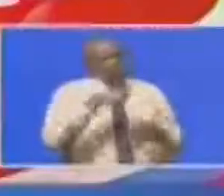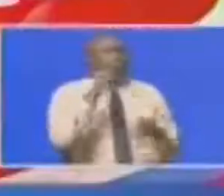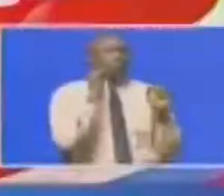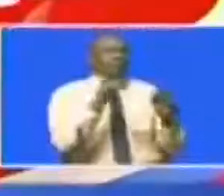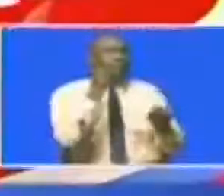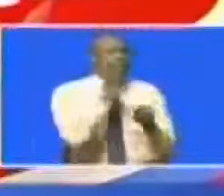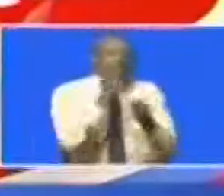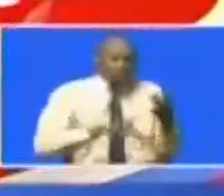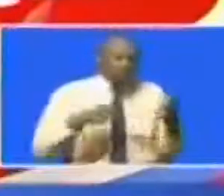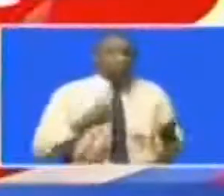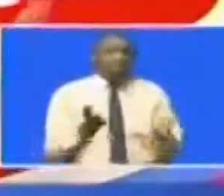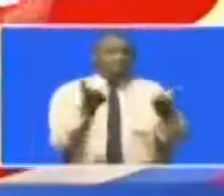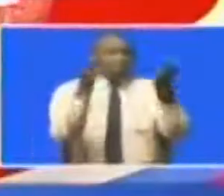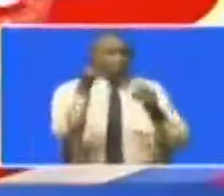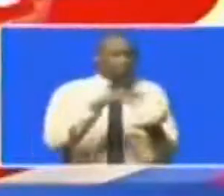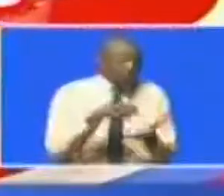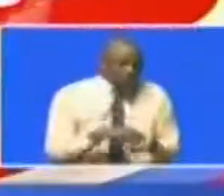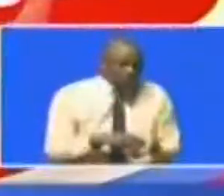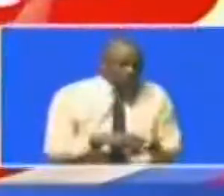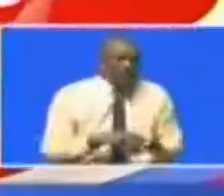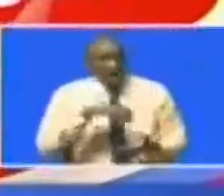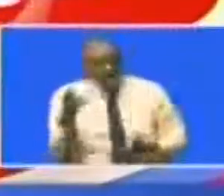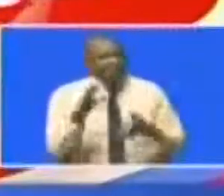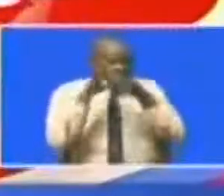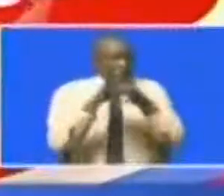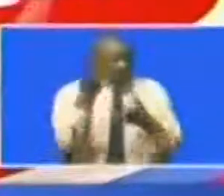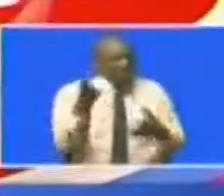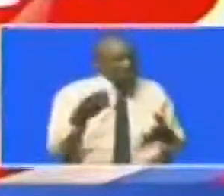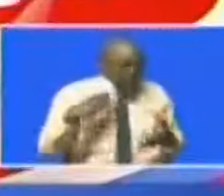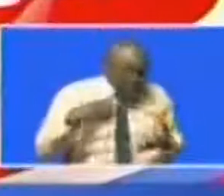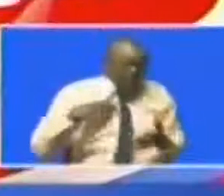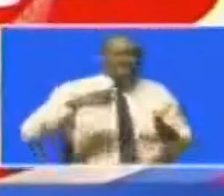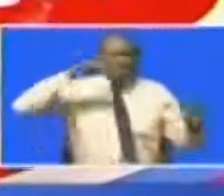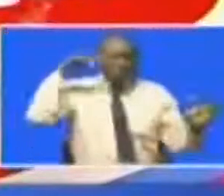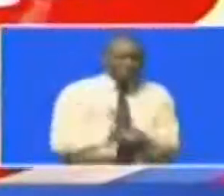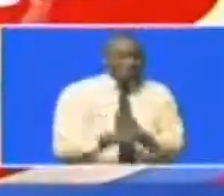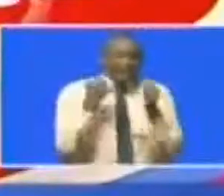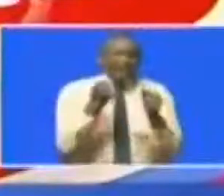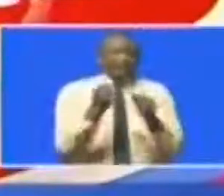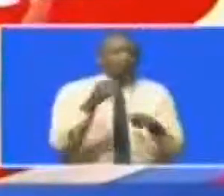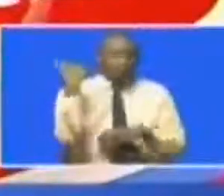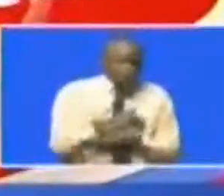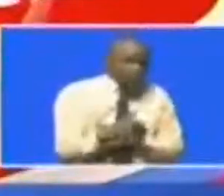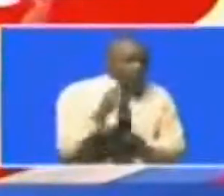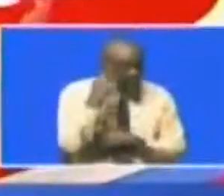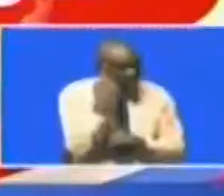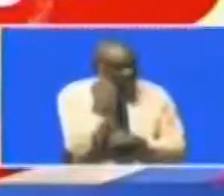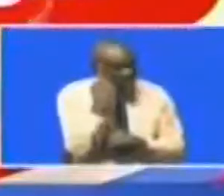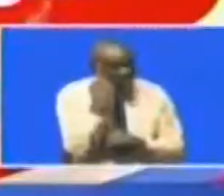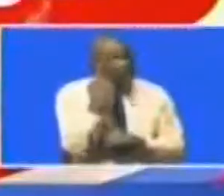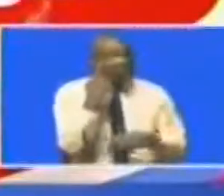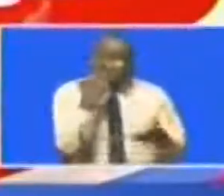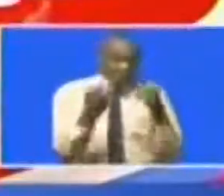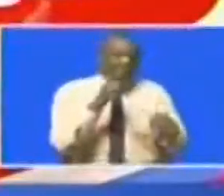kufanywa kuboresha hali? Sababu kuna tamaduni zingine bado nchini zimejikita kabisa. Je, mnadhani kwamba wakati huu